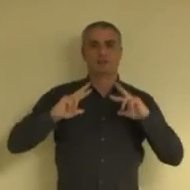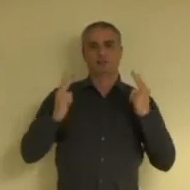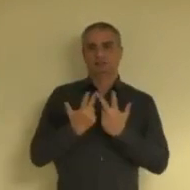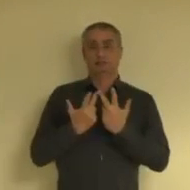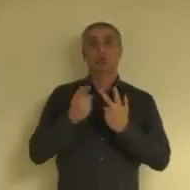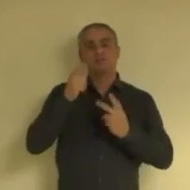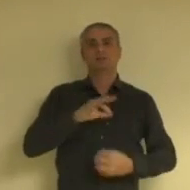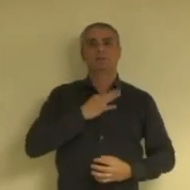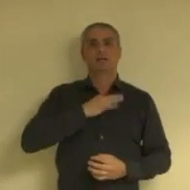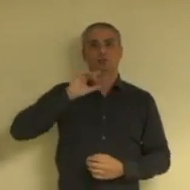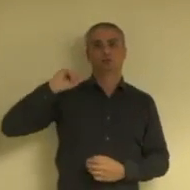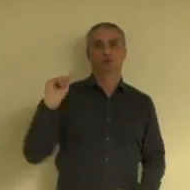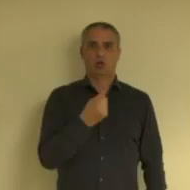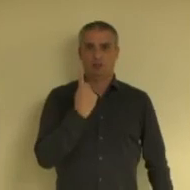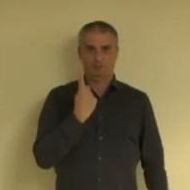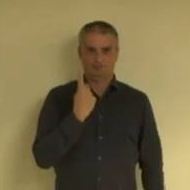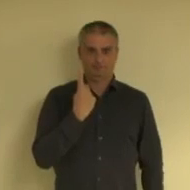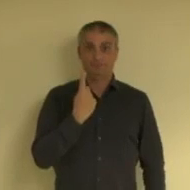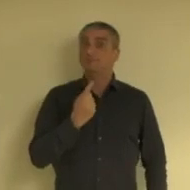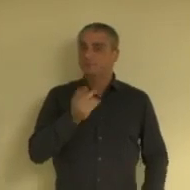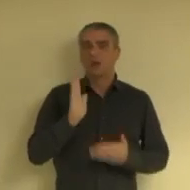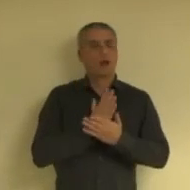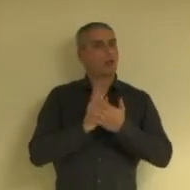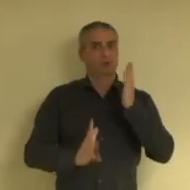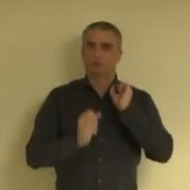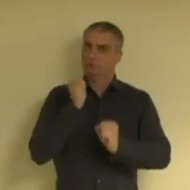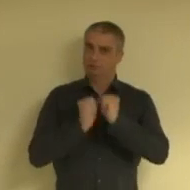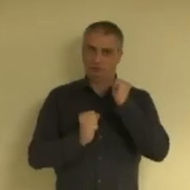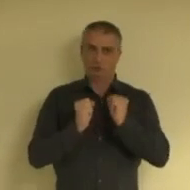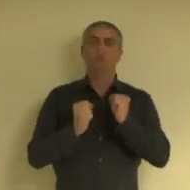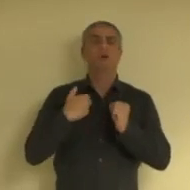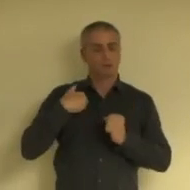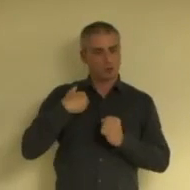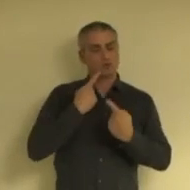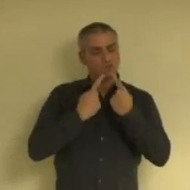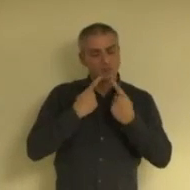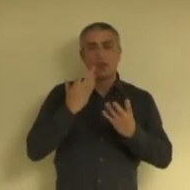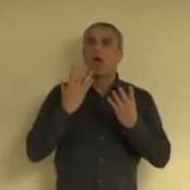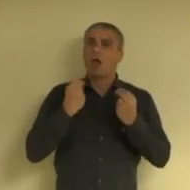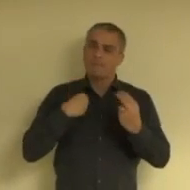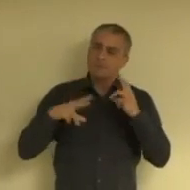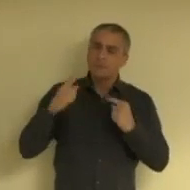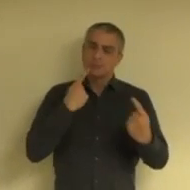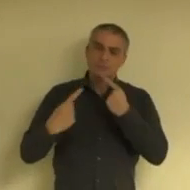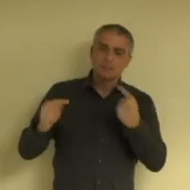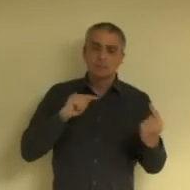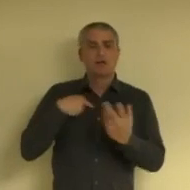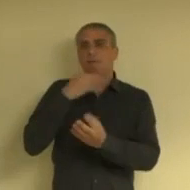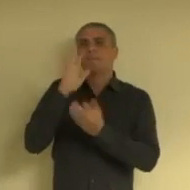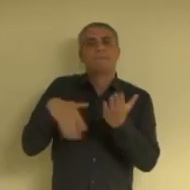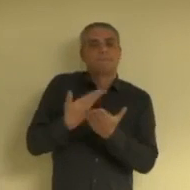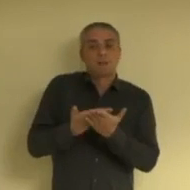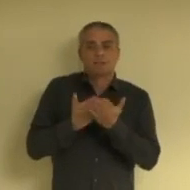הציבור, וזה הבריאות שלכם. אלה החלטות קשות, אנחנו דנים בהם הרבה מאוד, אנחנו